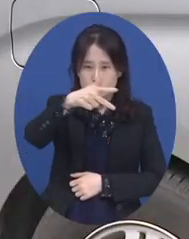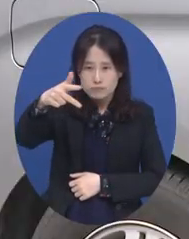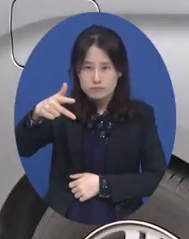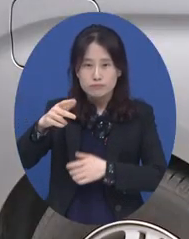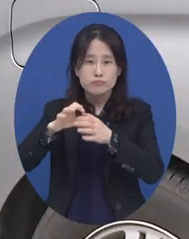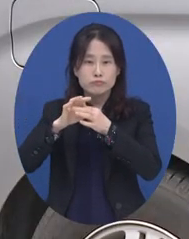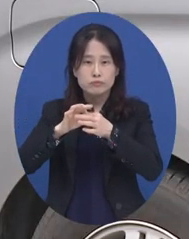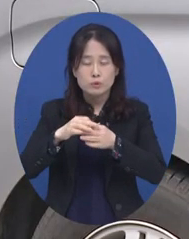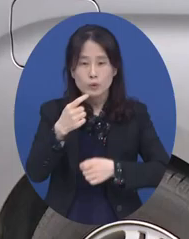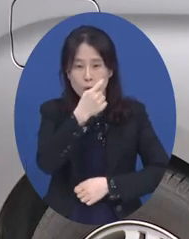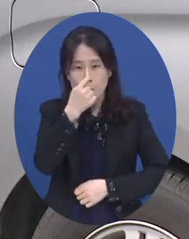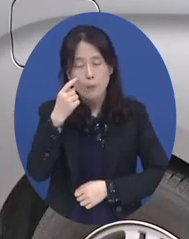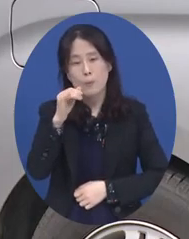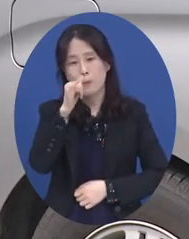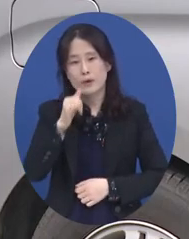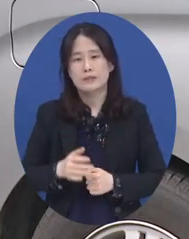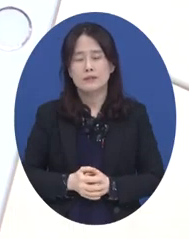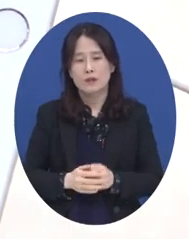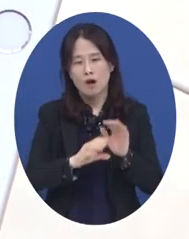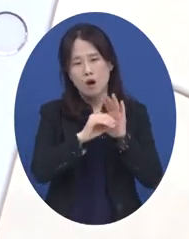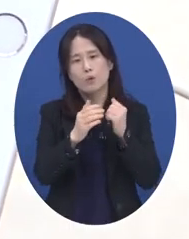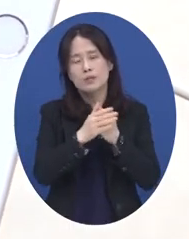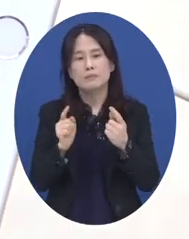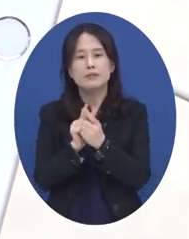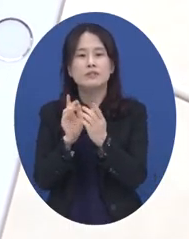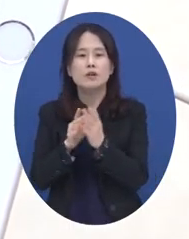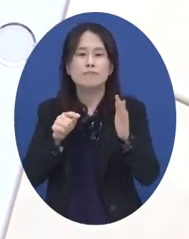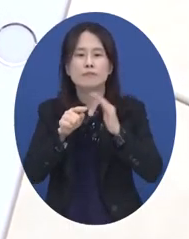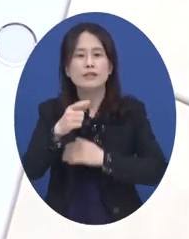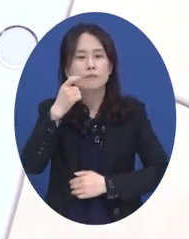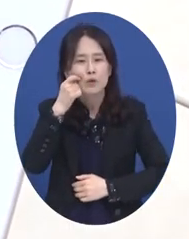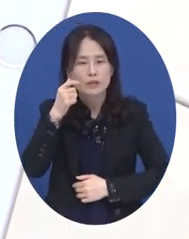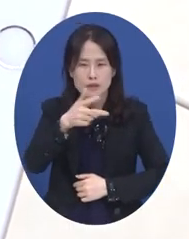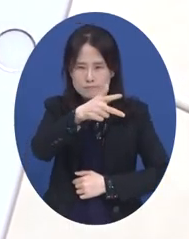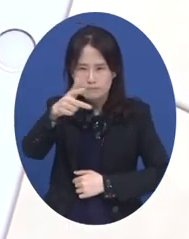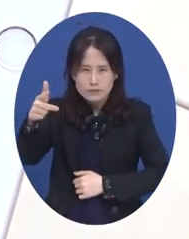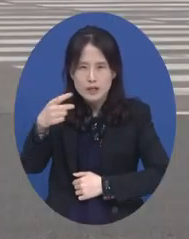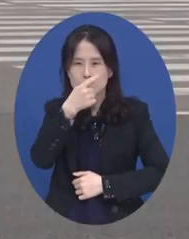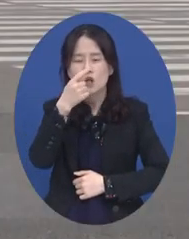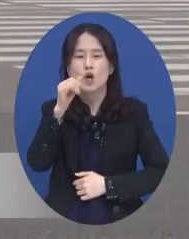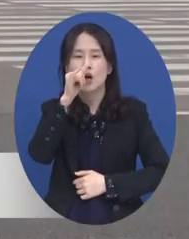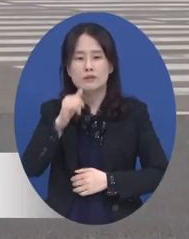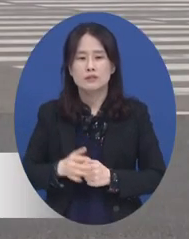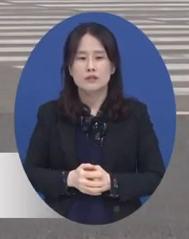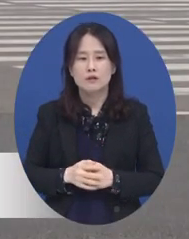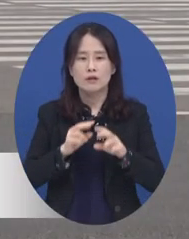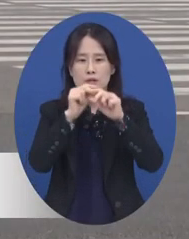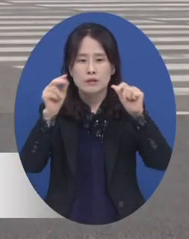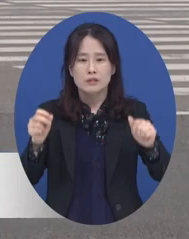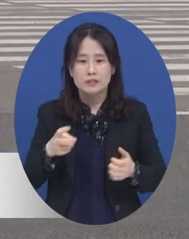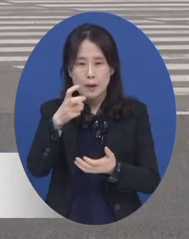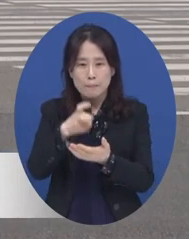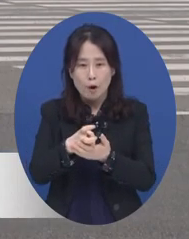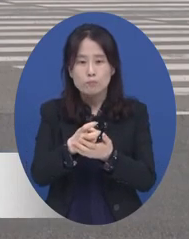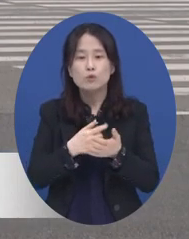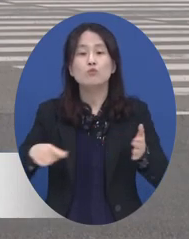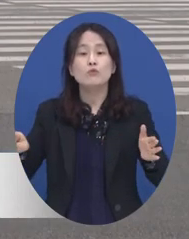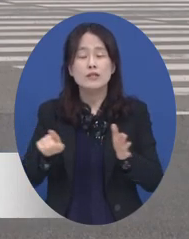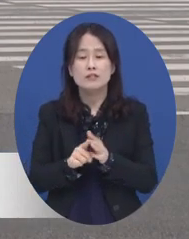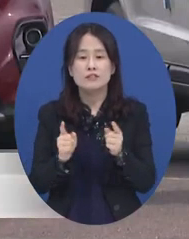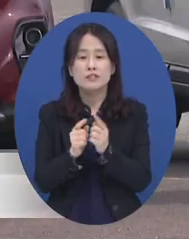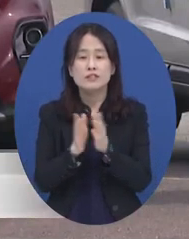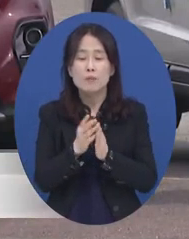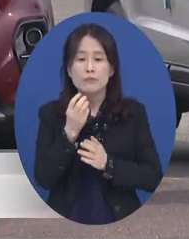내부 시설을 확인할 수 있습니다. 코로나 상황을 감안해 비대면 방식으로 점검한 겁니다. 미세먼지 계절관리제 집중 관리를